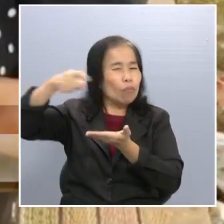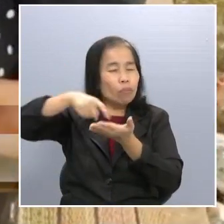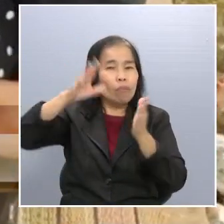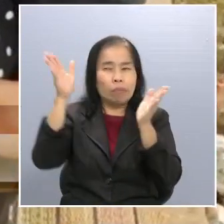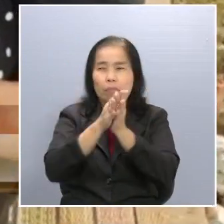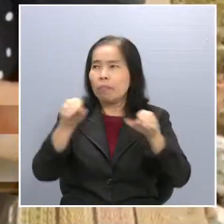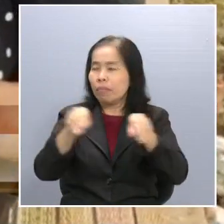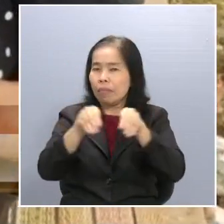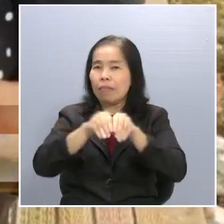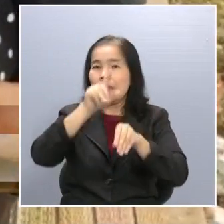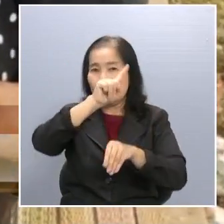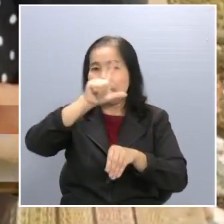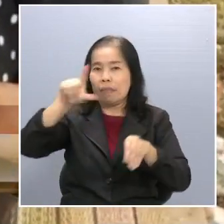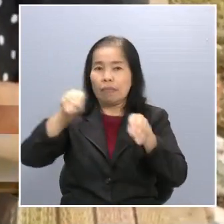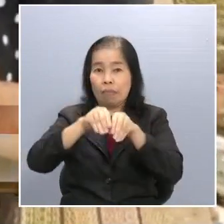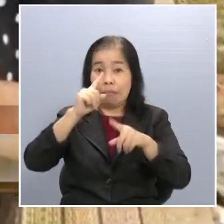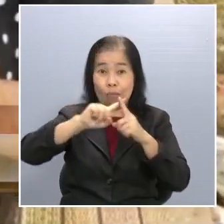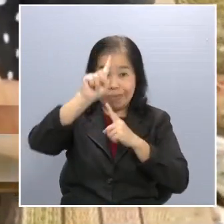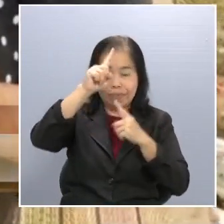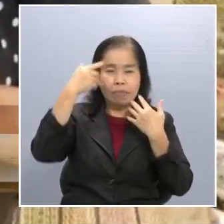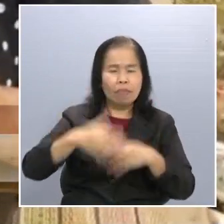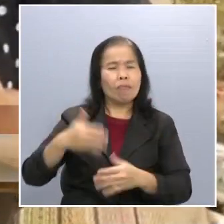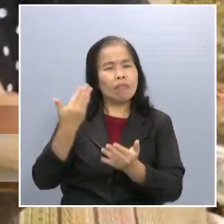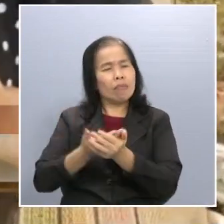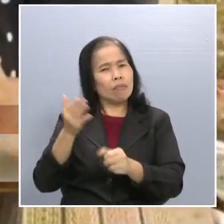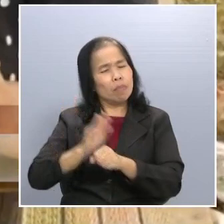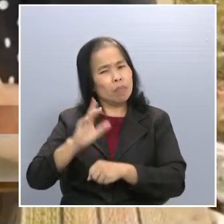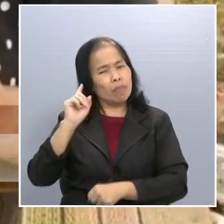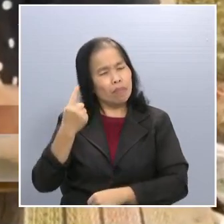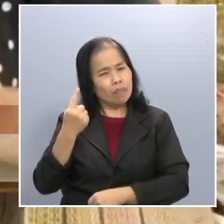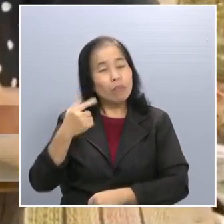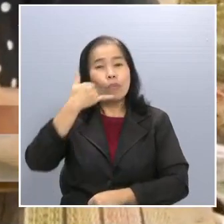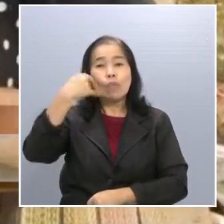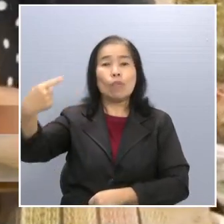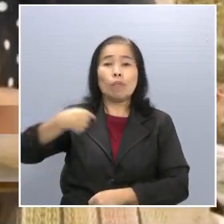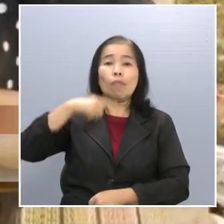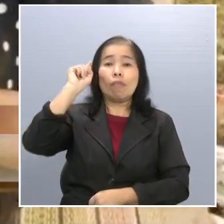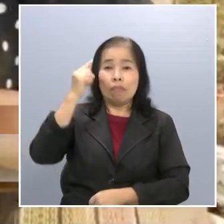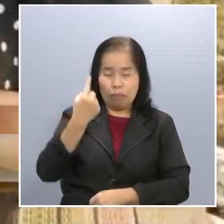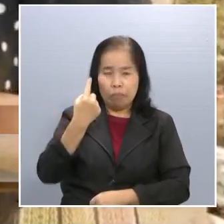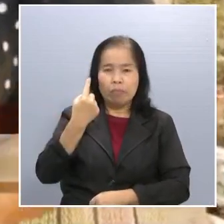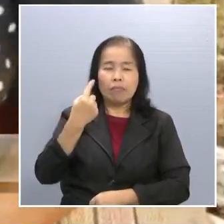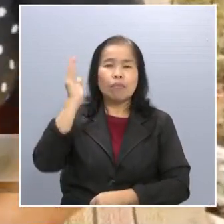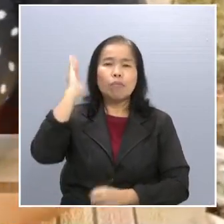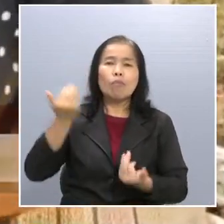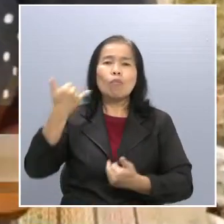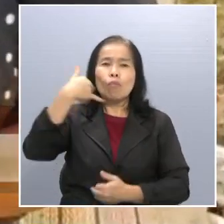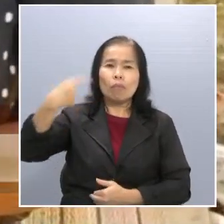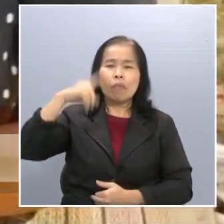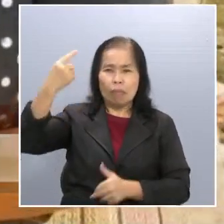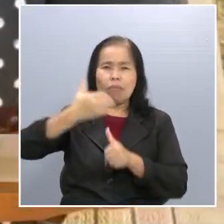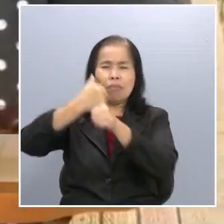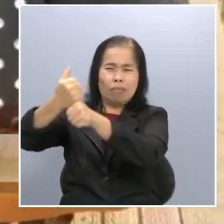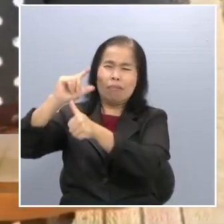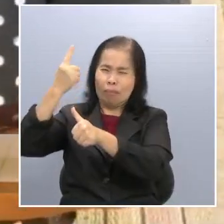แล้วในรอบแรกนะแต่มันก็ไม่พออีกเพราะลูกชายล่าสุดโทรศัพท์มาบอกถูกจับไปเรียกค่าถ่ายอีกแ